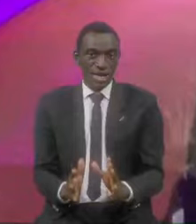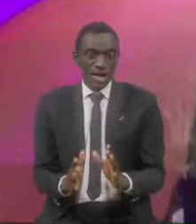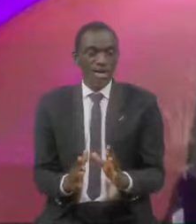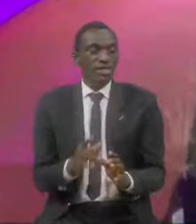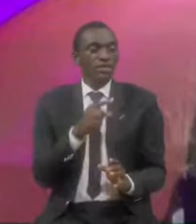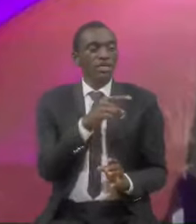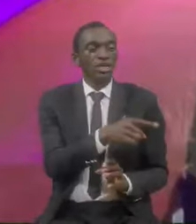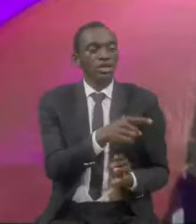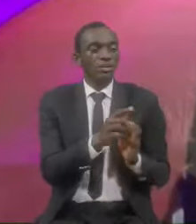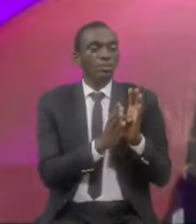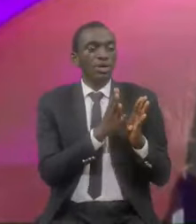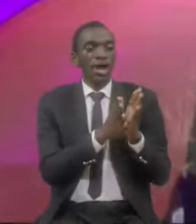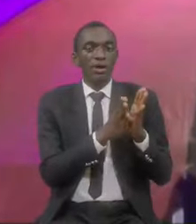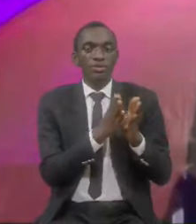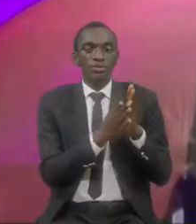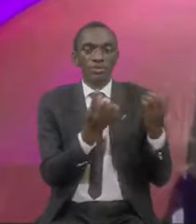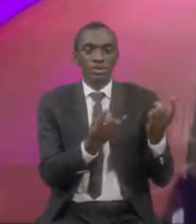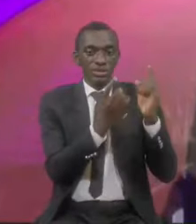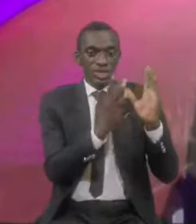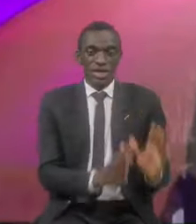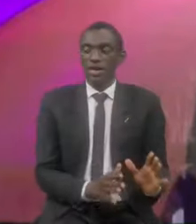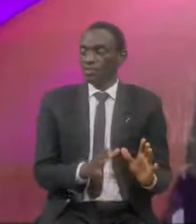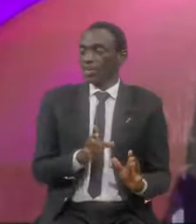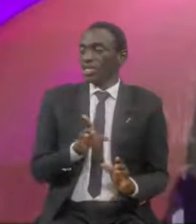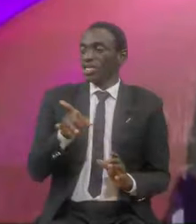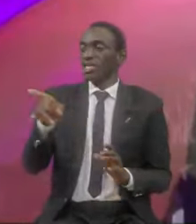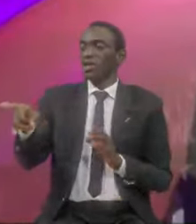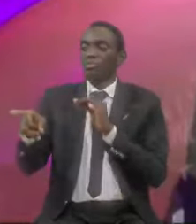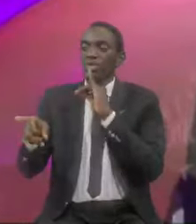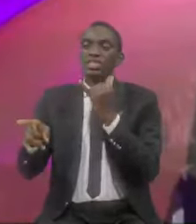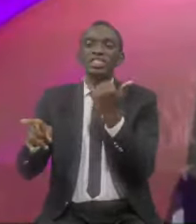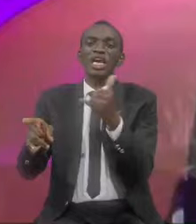un pécheur marron, un pécheur jaune,